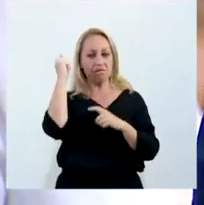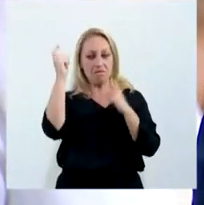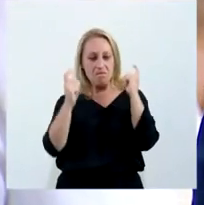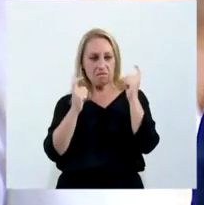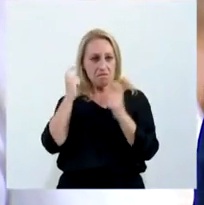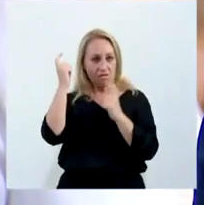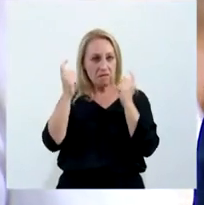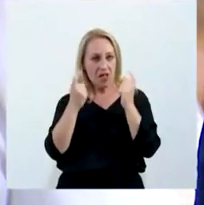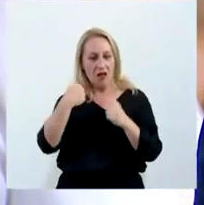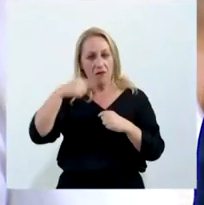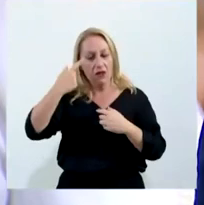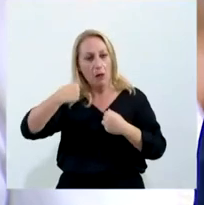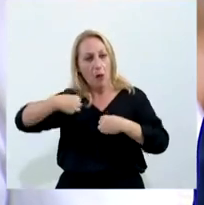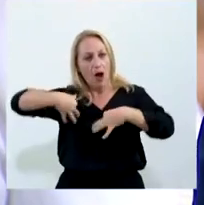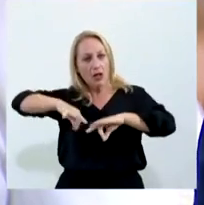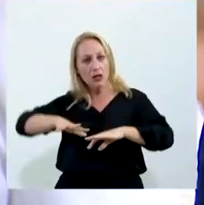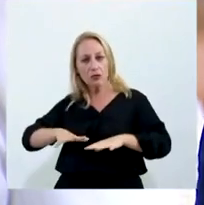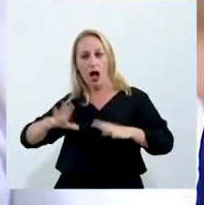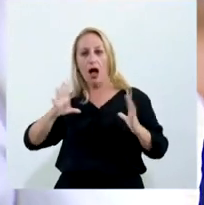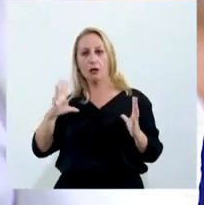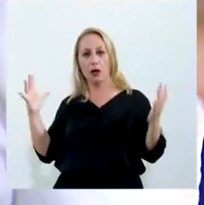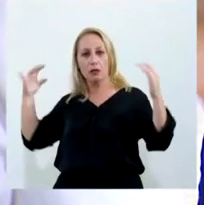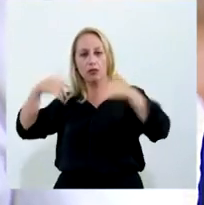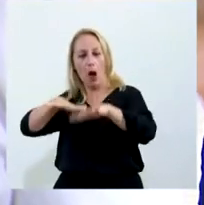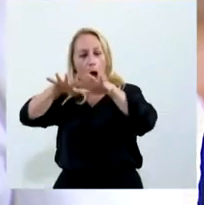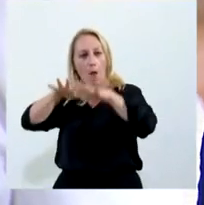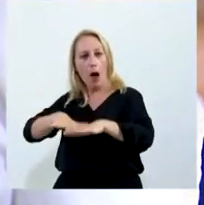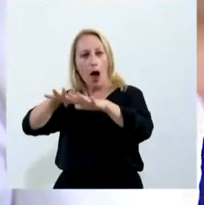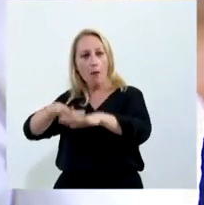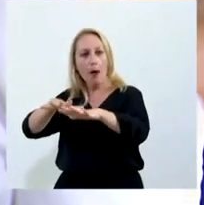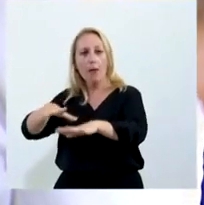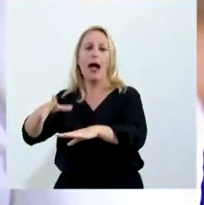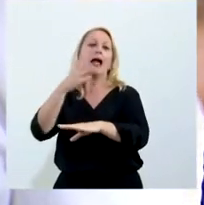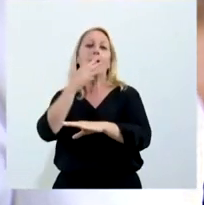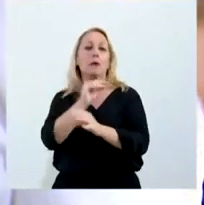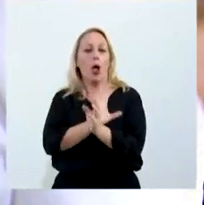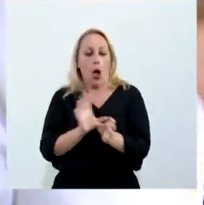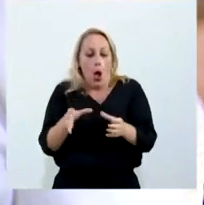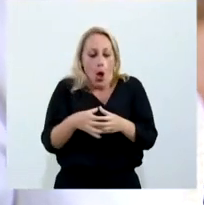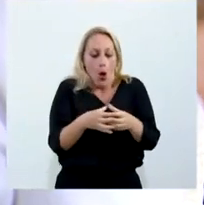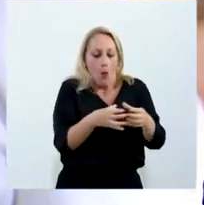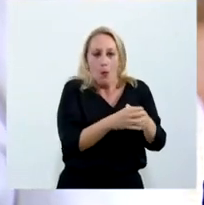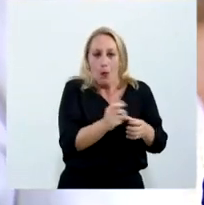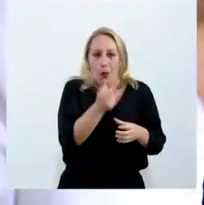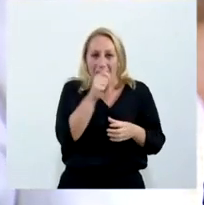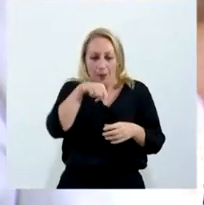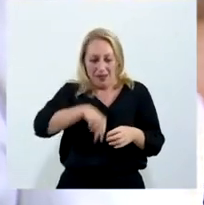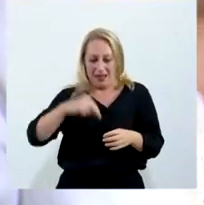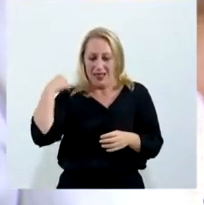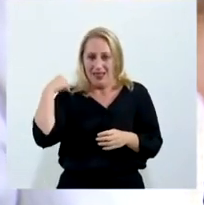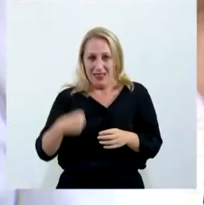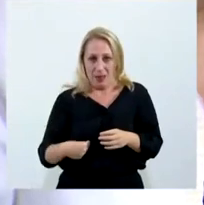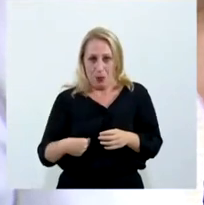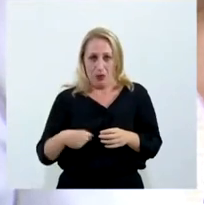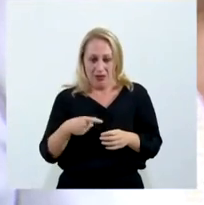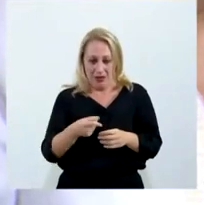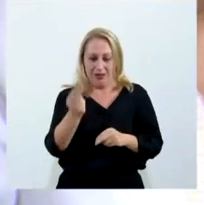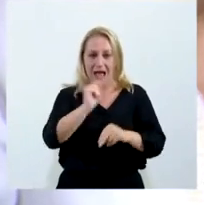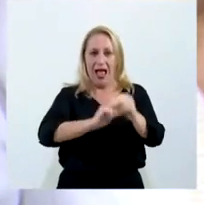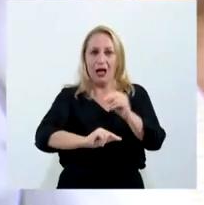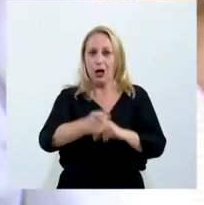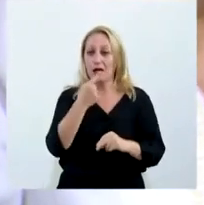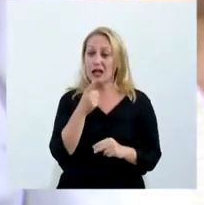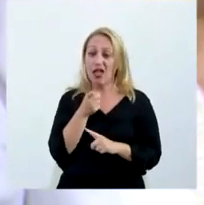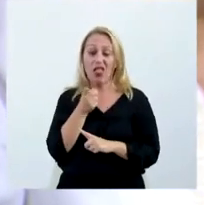από τις κινητοποιήσεις, γιατί βλέπω πως κάποιοι συνδυασμοί το βάζουν και στην ατζέντα εν ώψη των δημοτικών εκλογών. Και τρίτον,